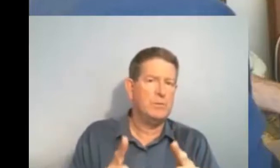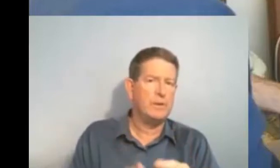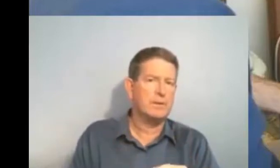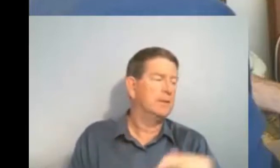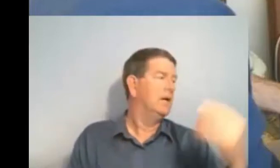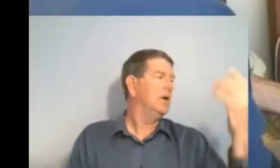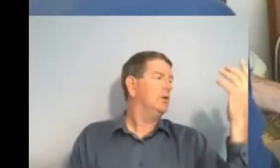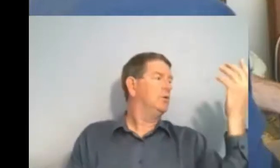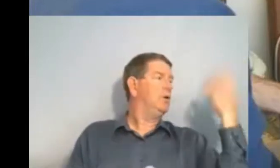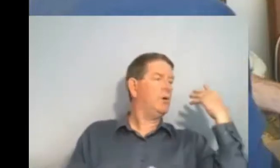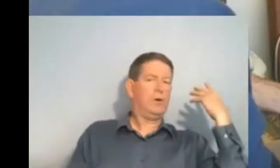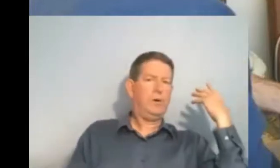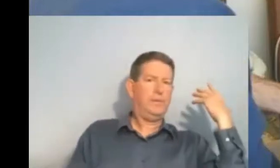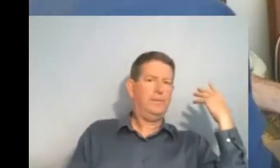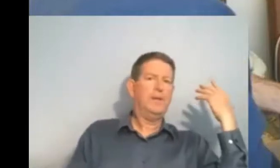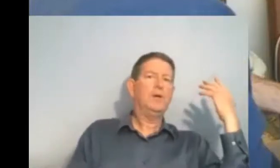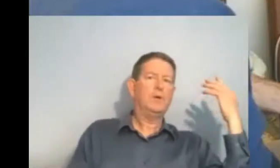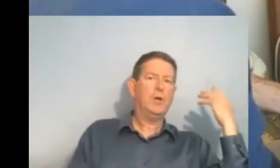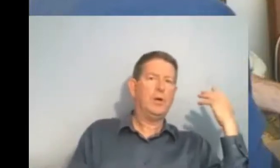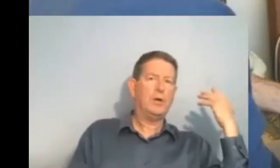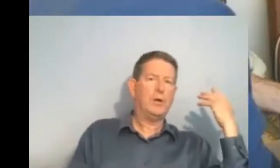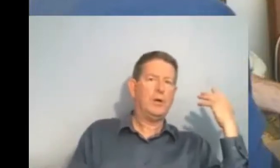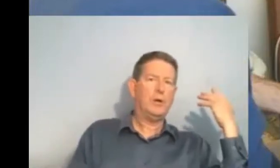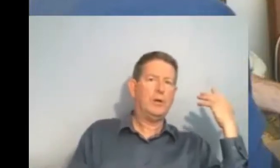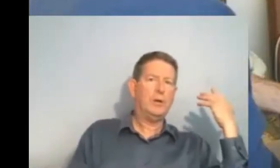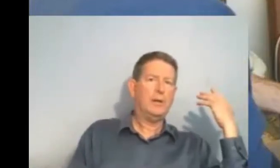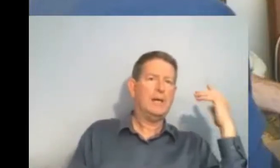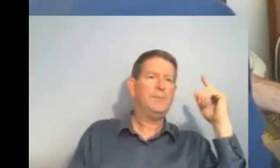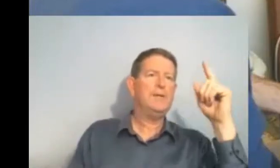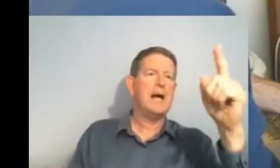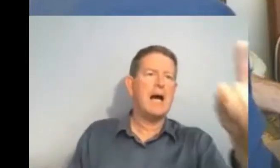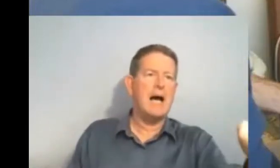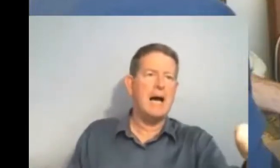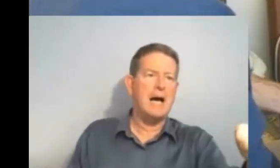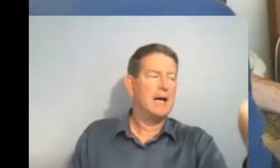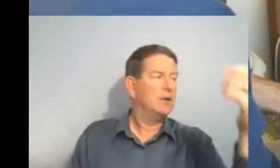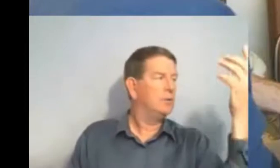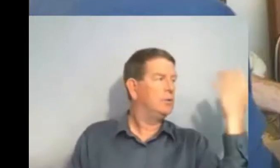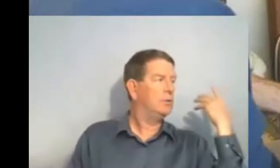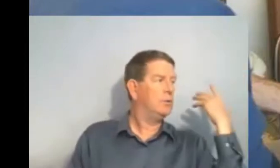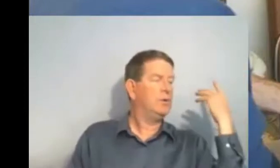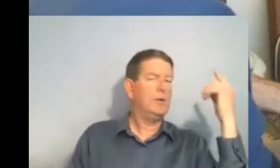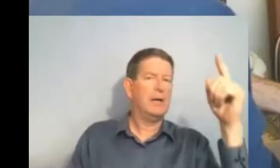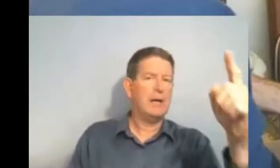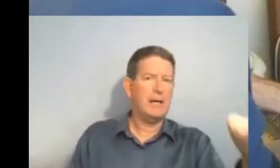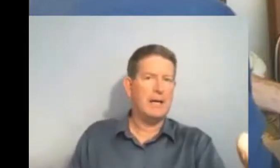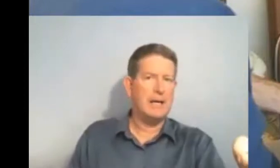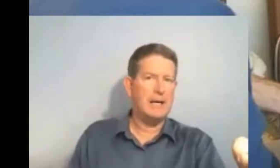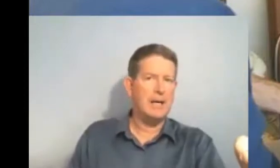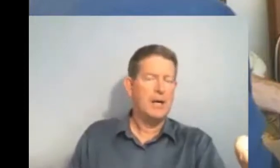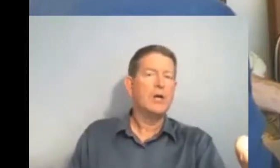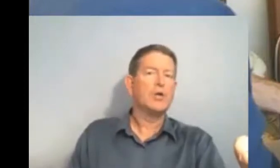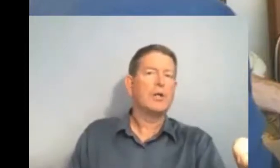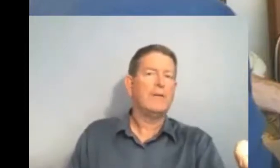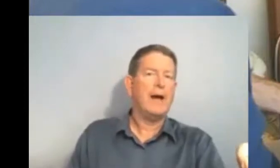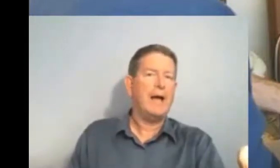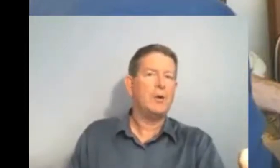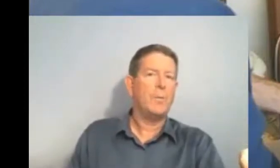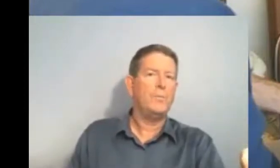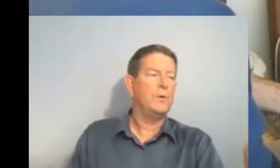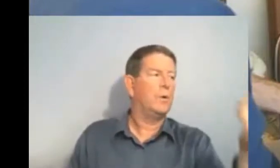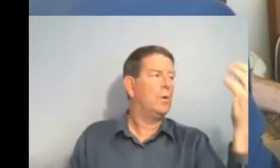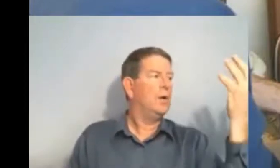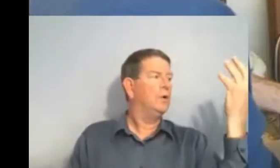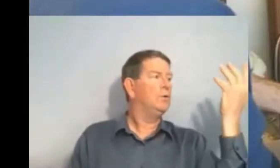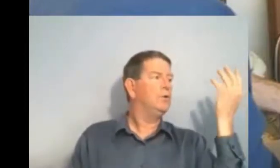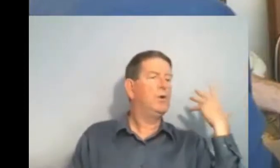la suivante. De, et puis à. À. Je travaille dans